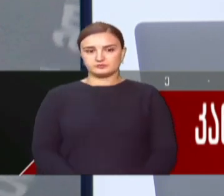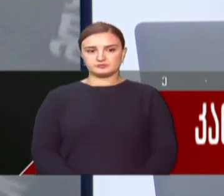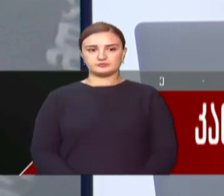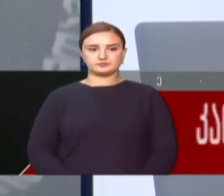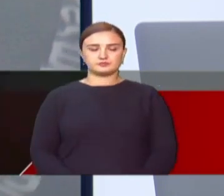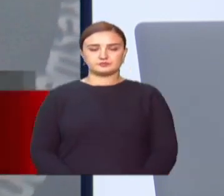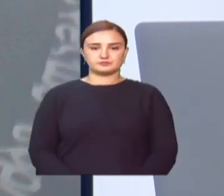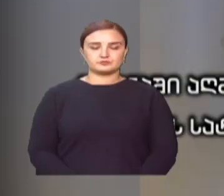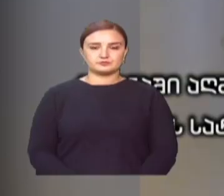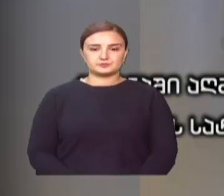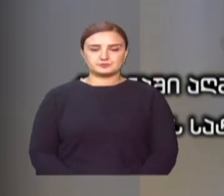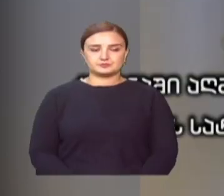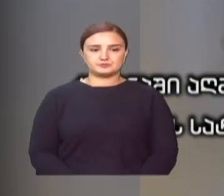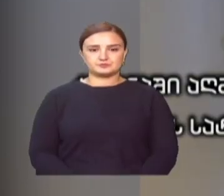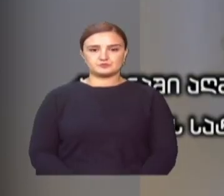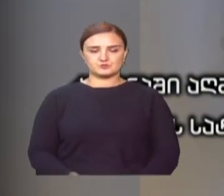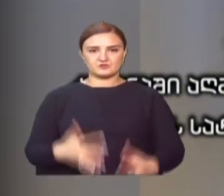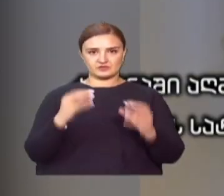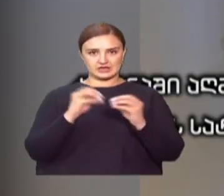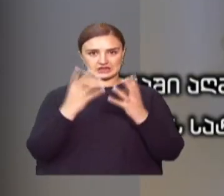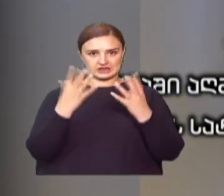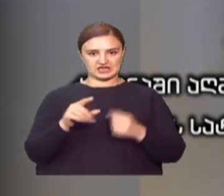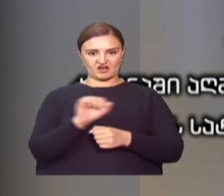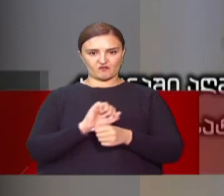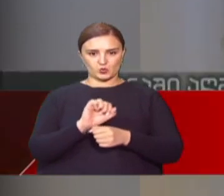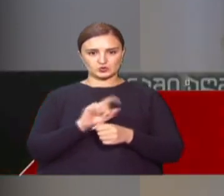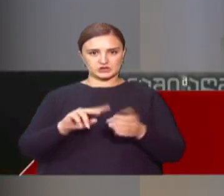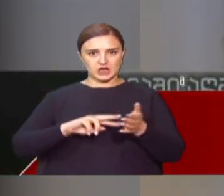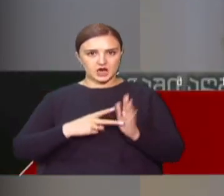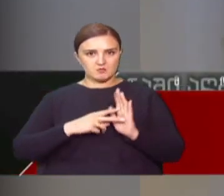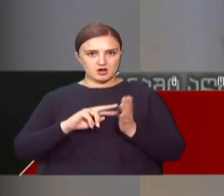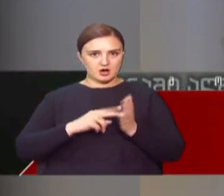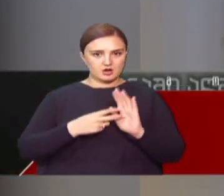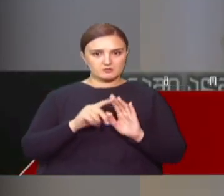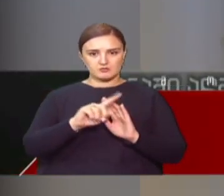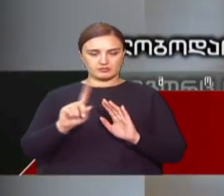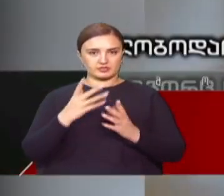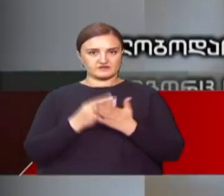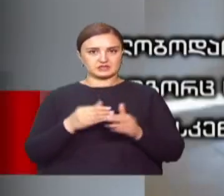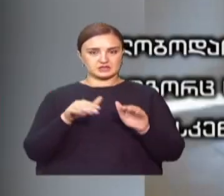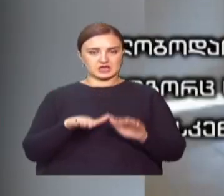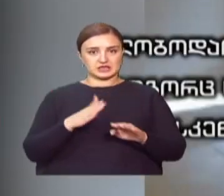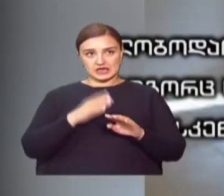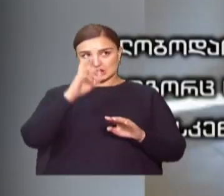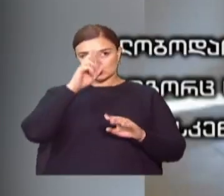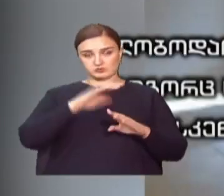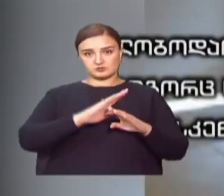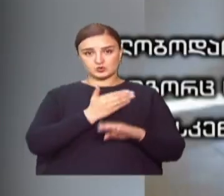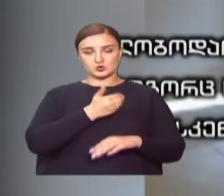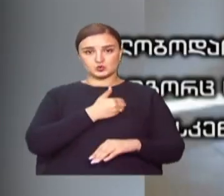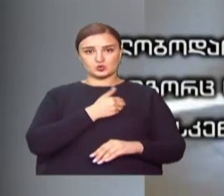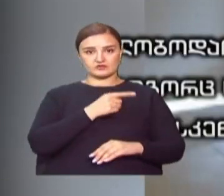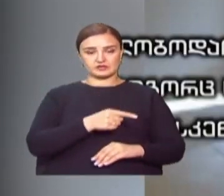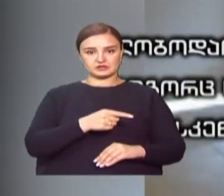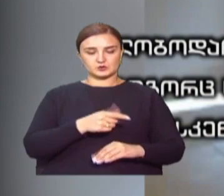giambot თითქმის 10 დღიან რევოლუციურ პაზლში ყველა ფრაგმენტს თავისი ადგილი აქვს. ხელისუფლების შეცვლის სურვილსაც და გზასაც,